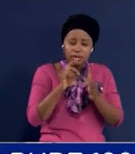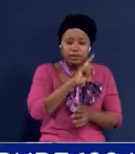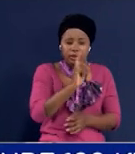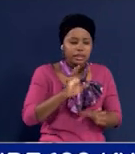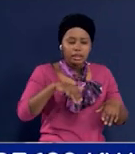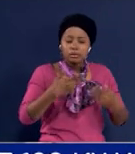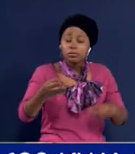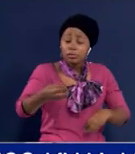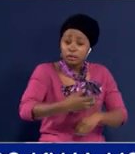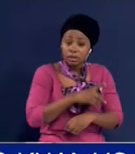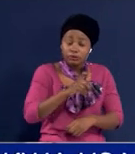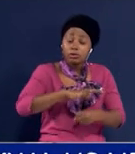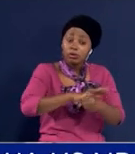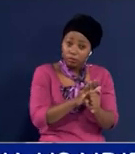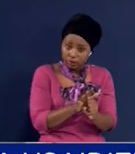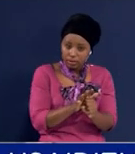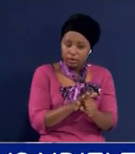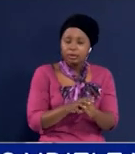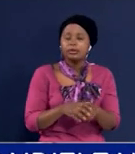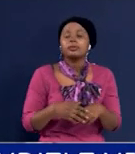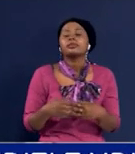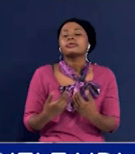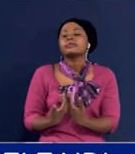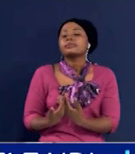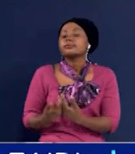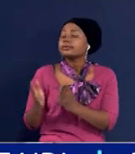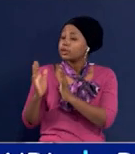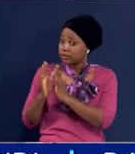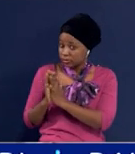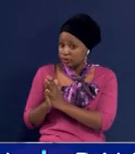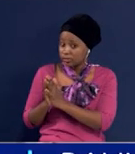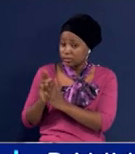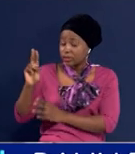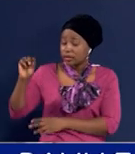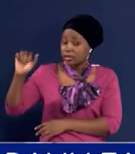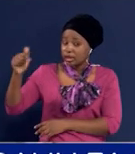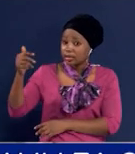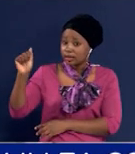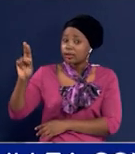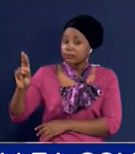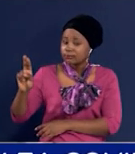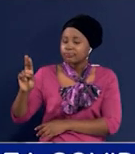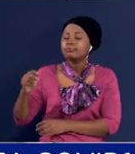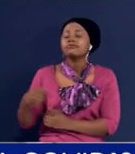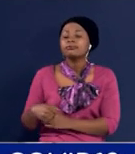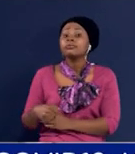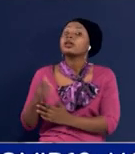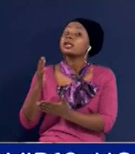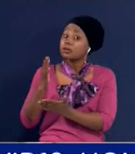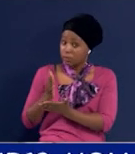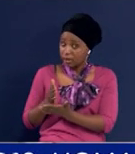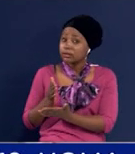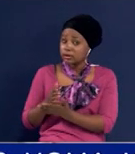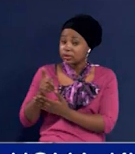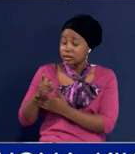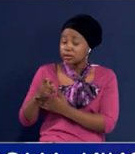haziwezi kuambukiza virusi vya corona? Namshukuru sana Katau. Ni kweli hizi kofia ngumu